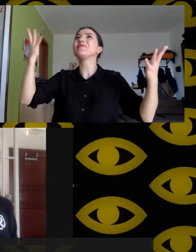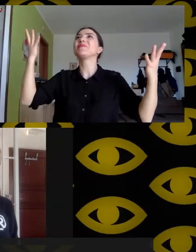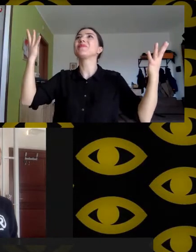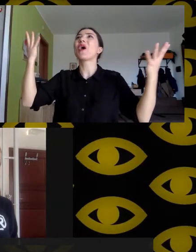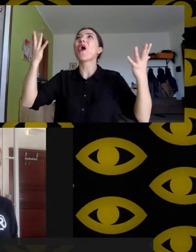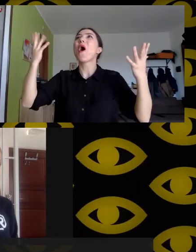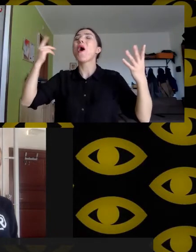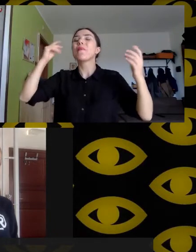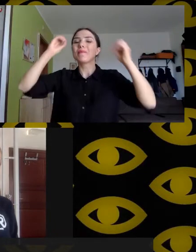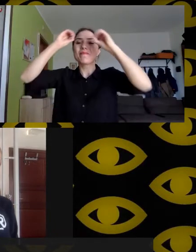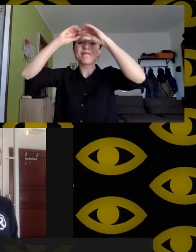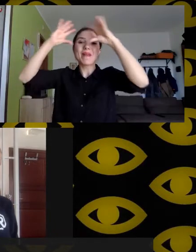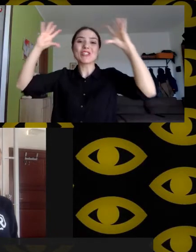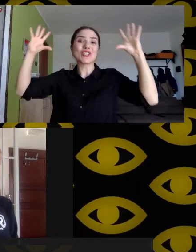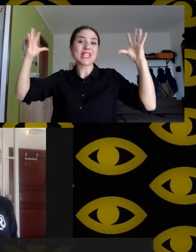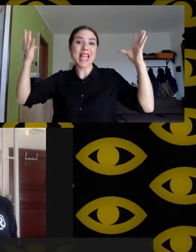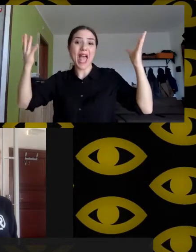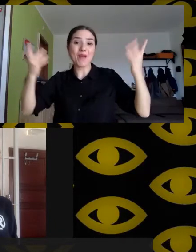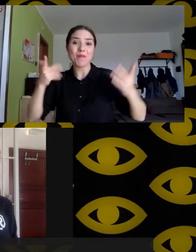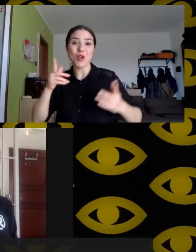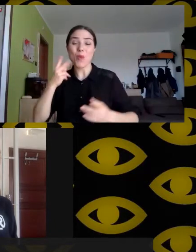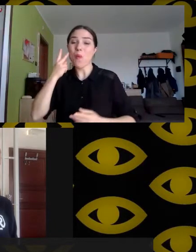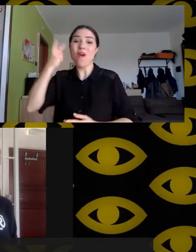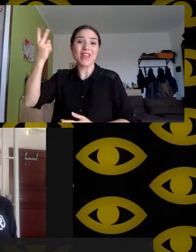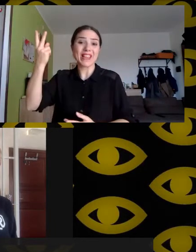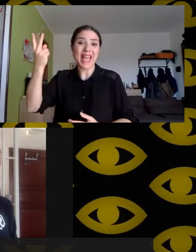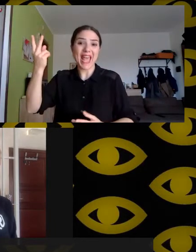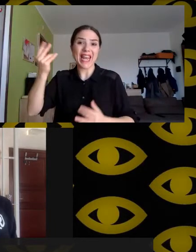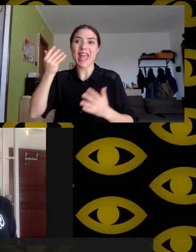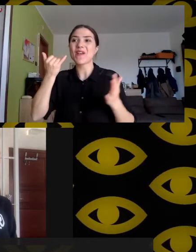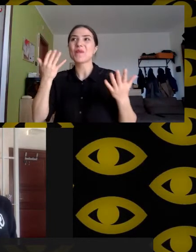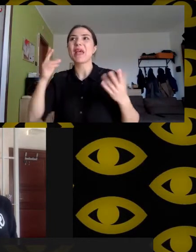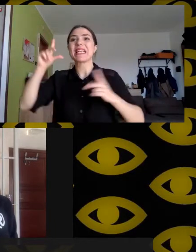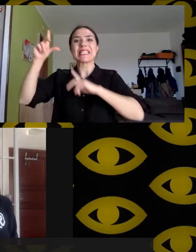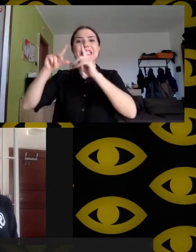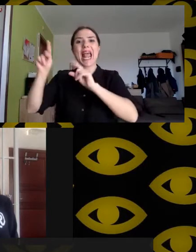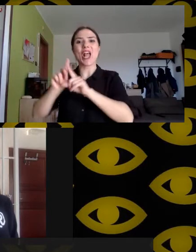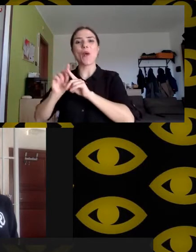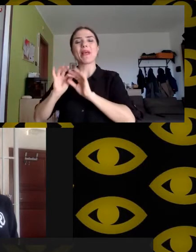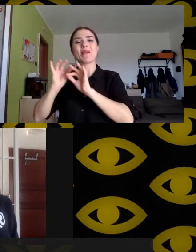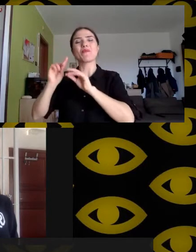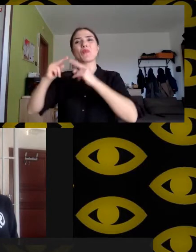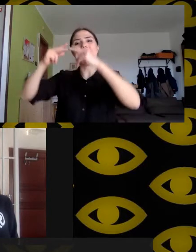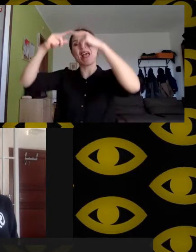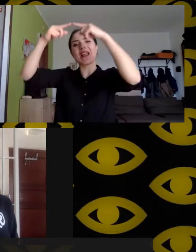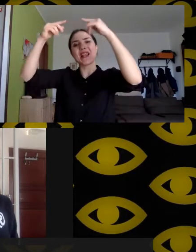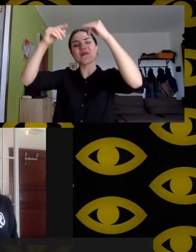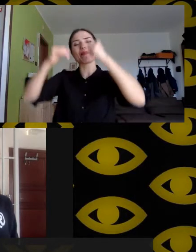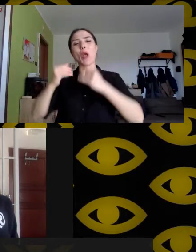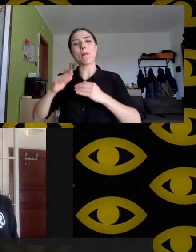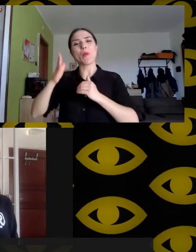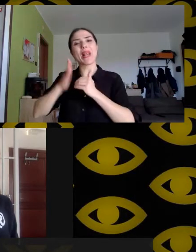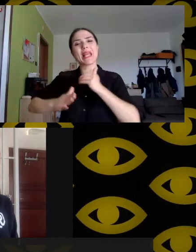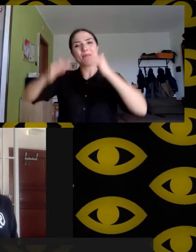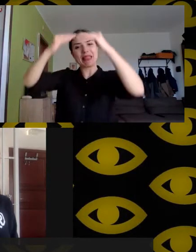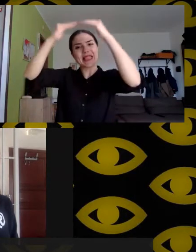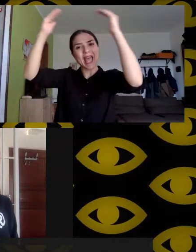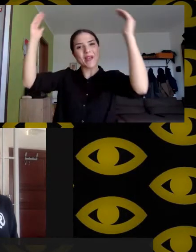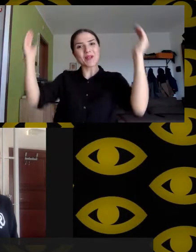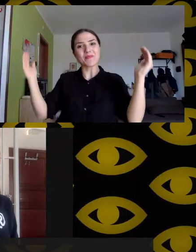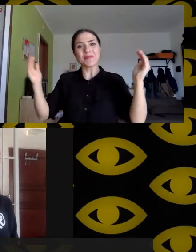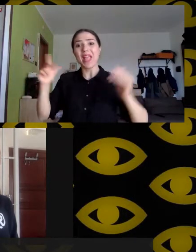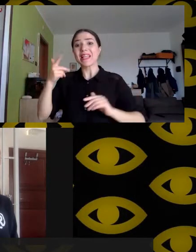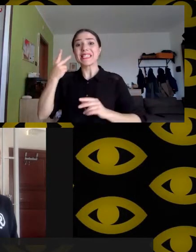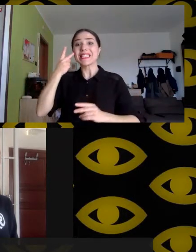ce lo possiamo creare dentro, chi ha la vena poetica, chi ha la fantasia può riportarlo dentro alla propria mente, perché alla fine forse le